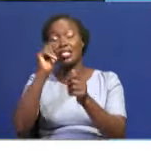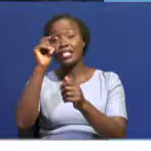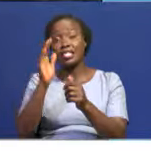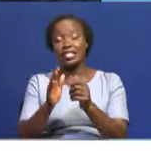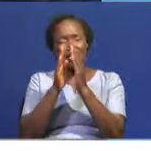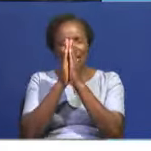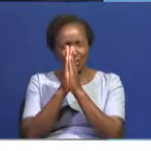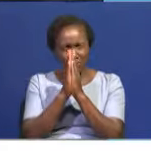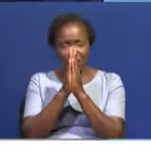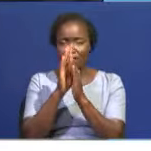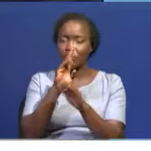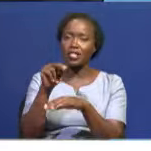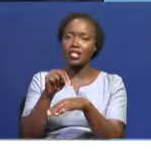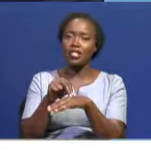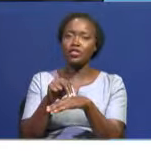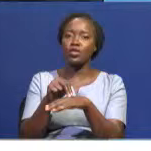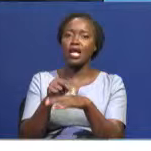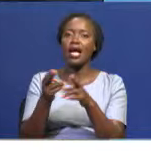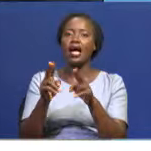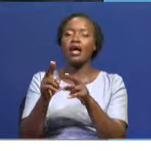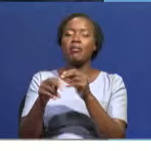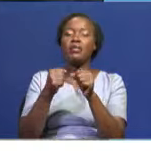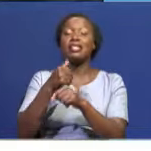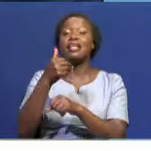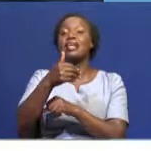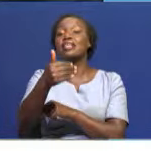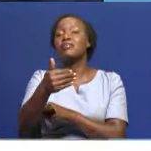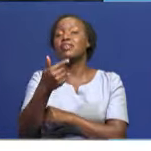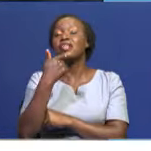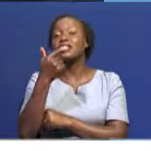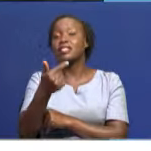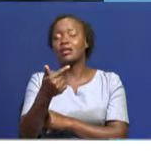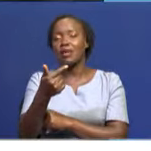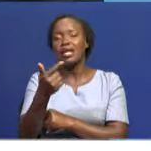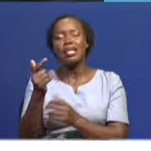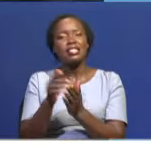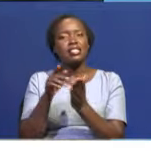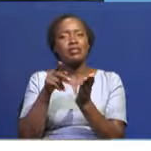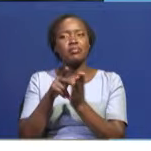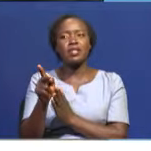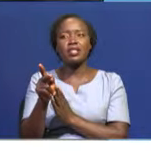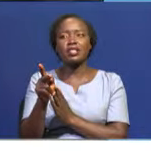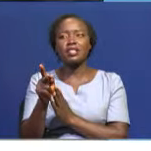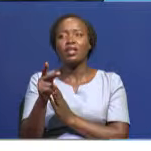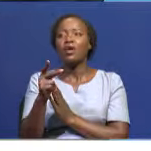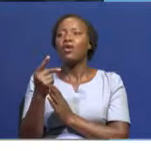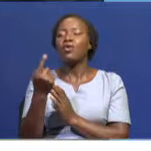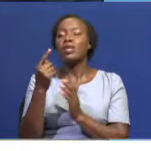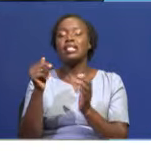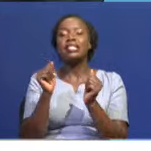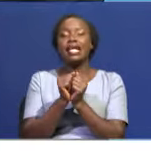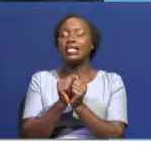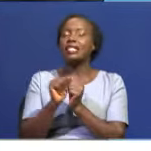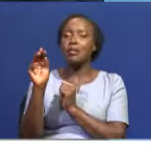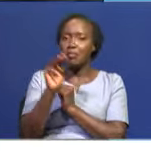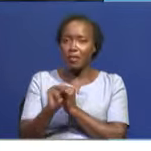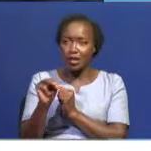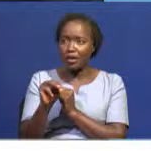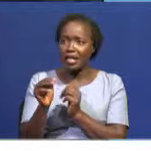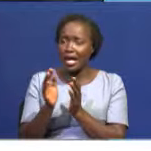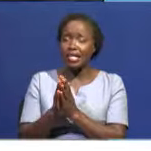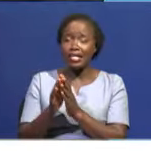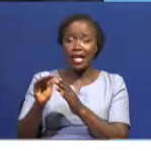maombi ya kitaifa ambayo hufanyika kila mwaka, alisema ziara hiyo ilimgharimu mlipa ushuru shilingi milioni 10 tu, na kwamba